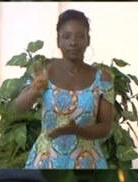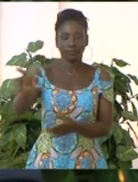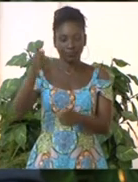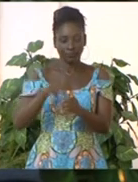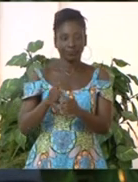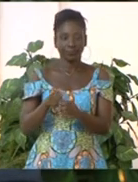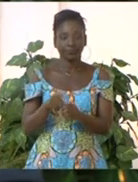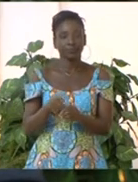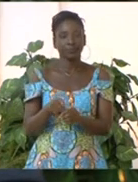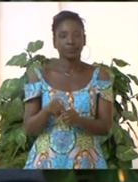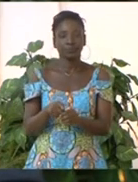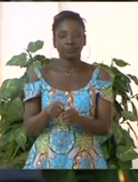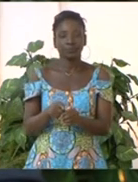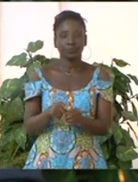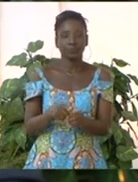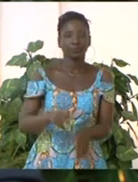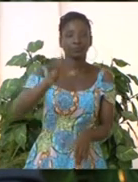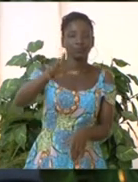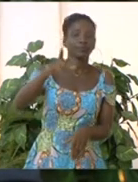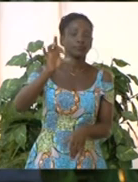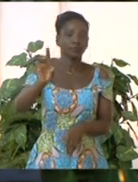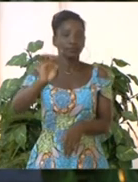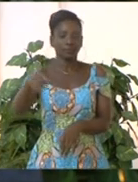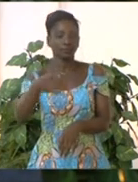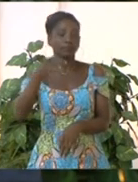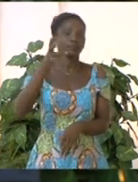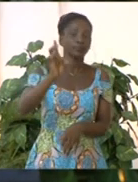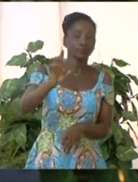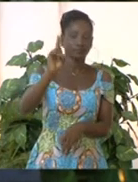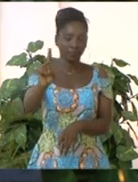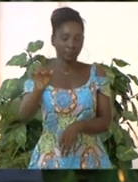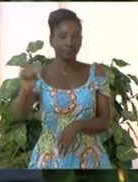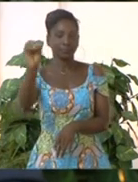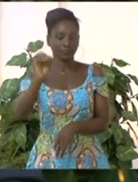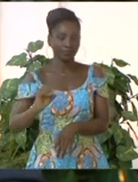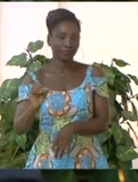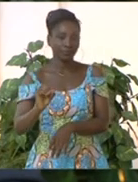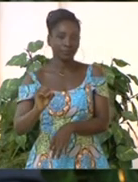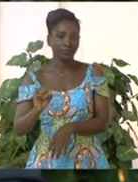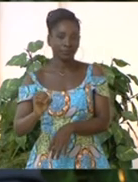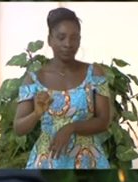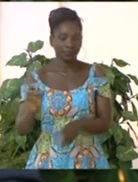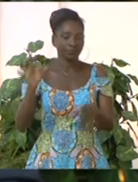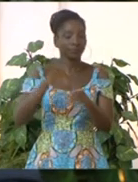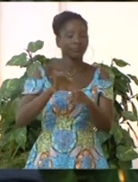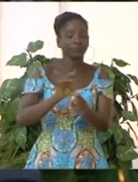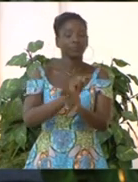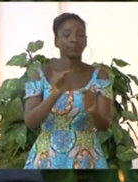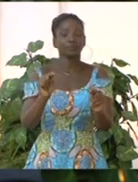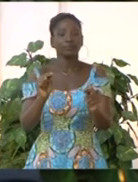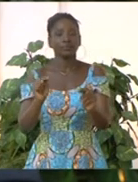participation 38 villes ce sont 11 pour cent bulletins nuls